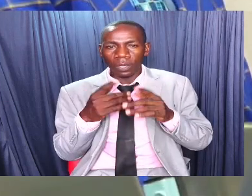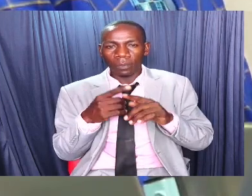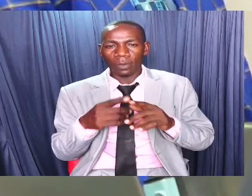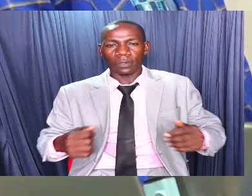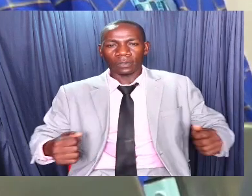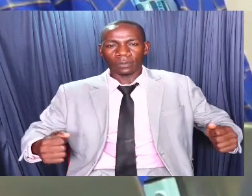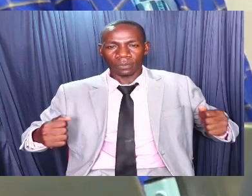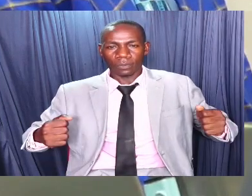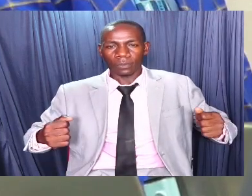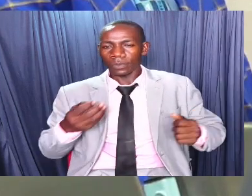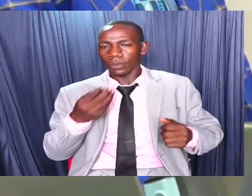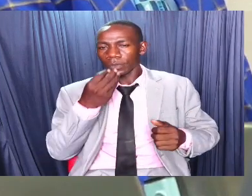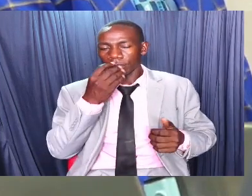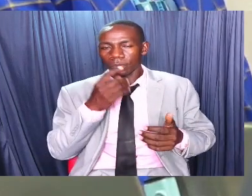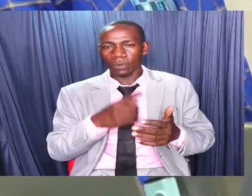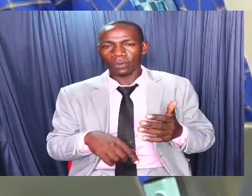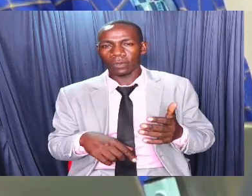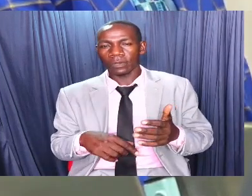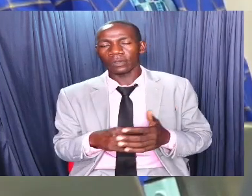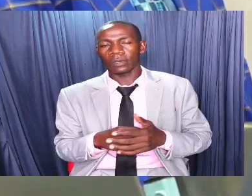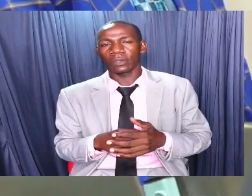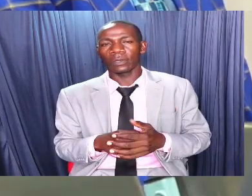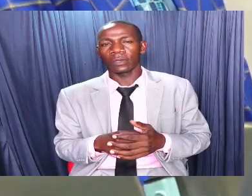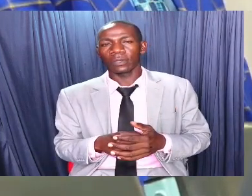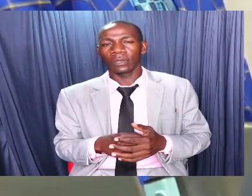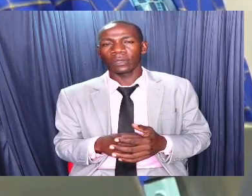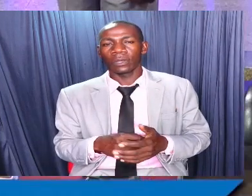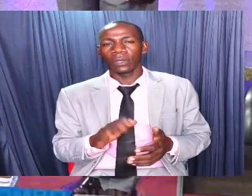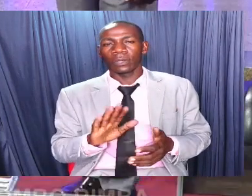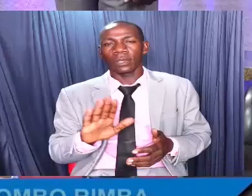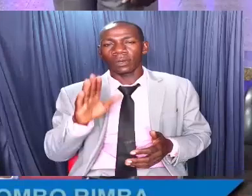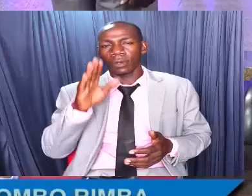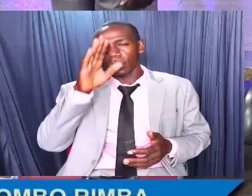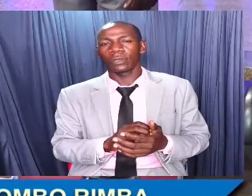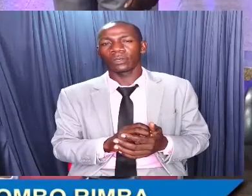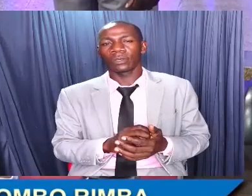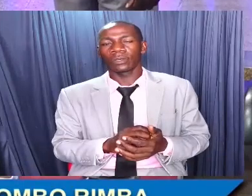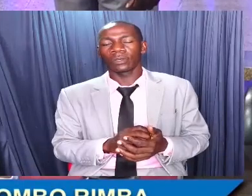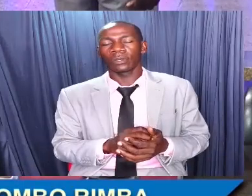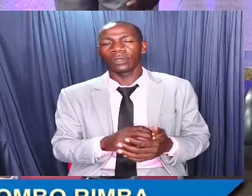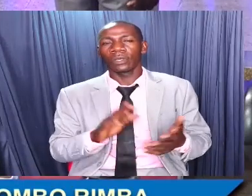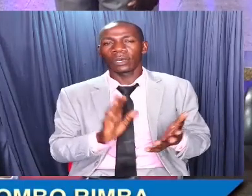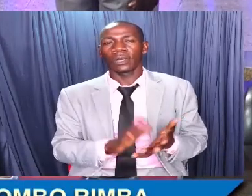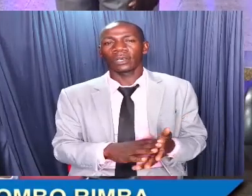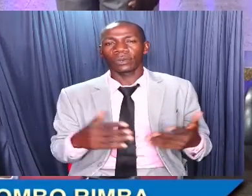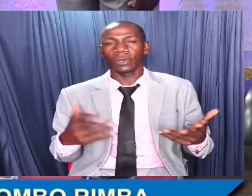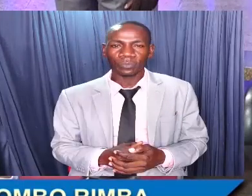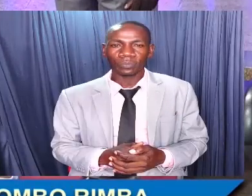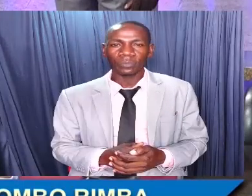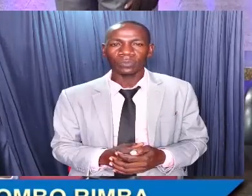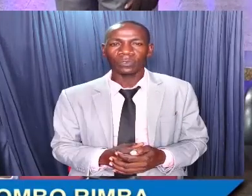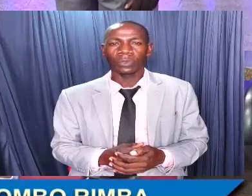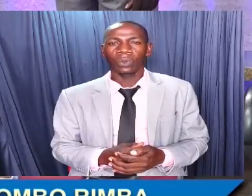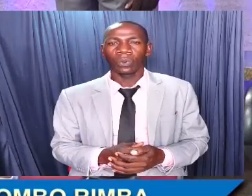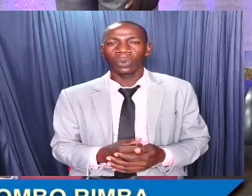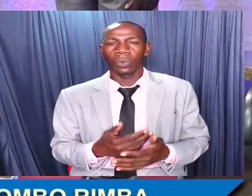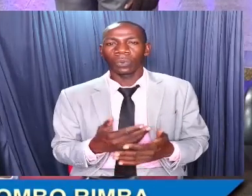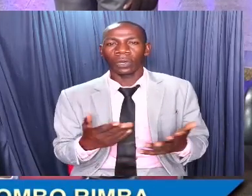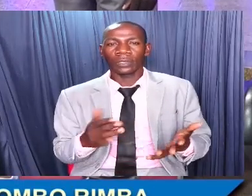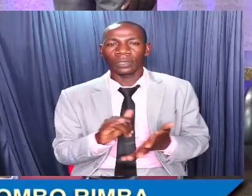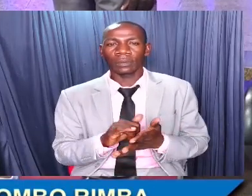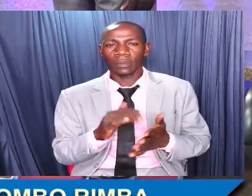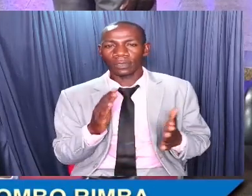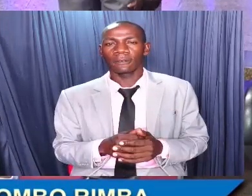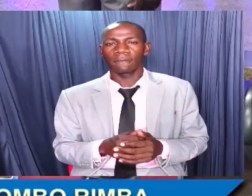wanakula nini? At a time people are emaciated, you are full of health. Ah, Mungu wao. Their God, you know. Hallelujah. Hallelujah. Kwa wapi mtu kama huyu?